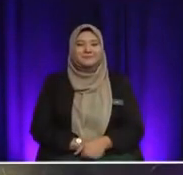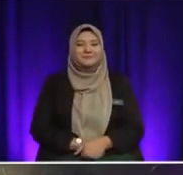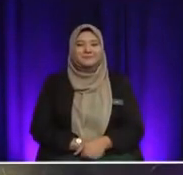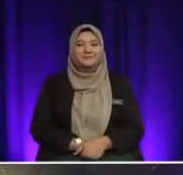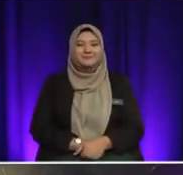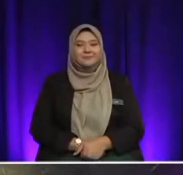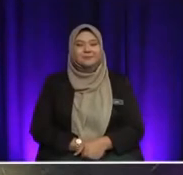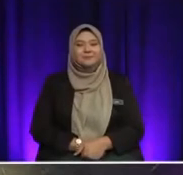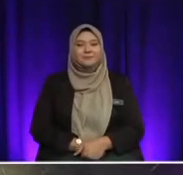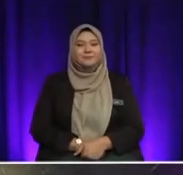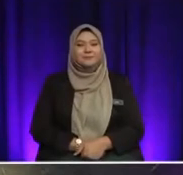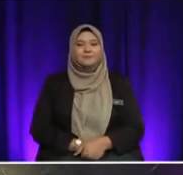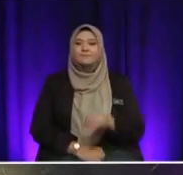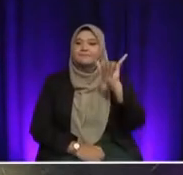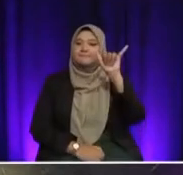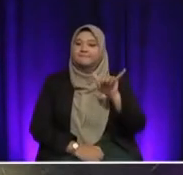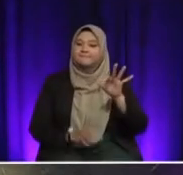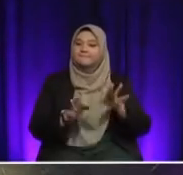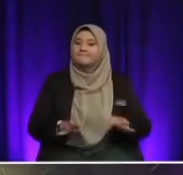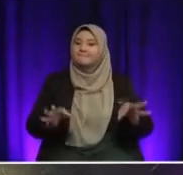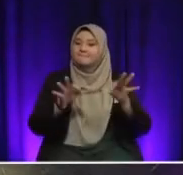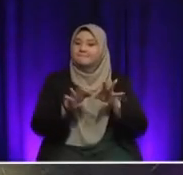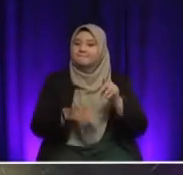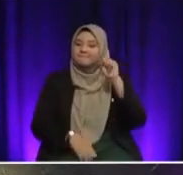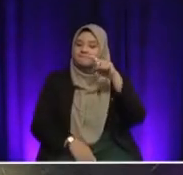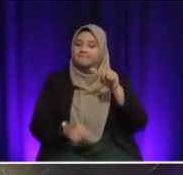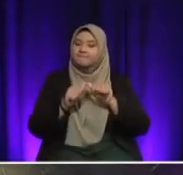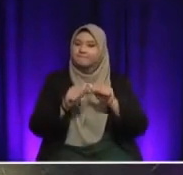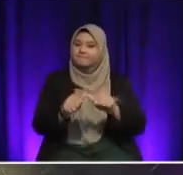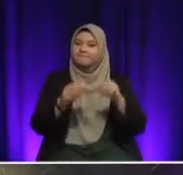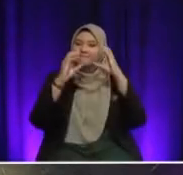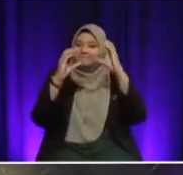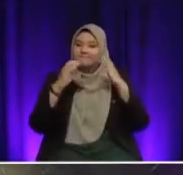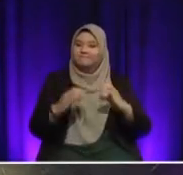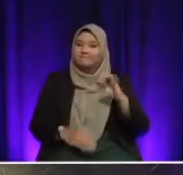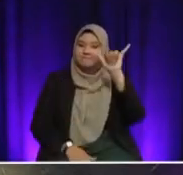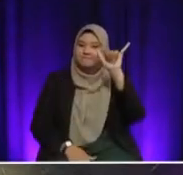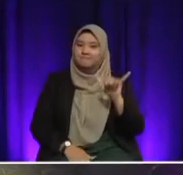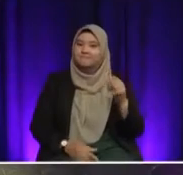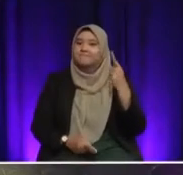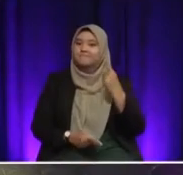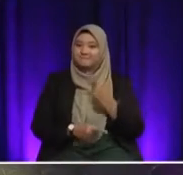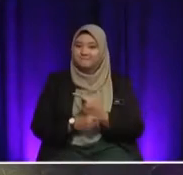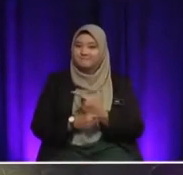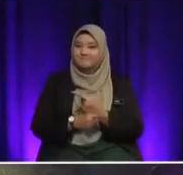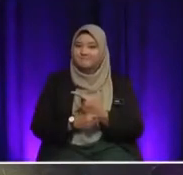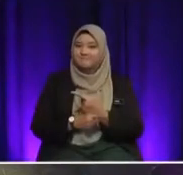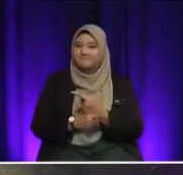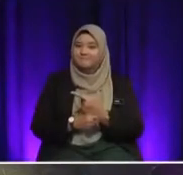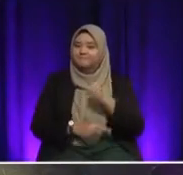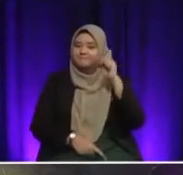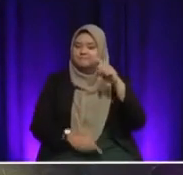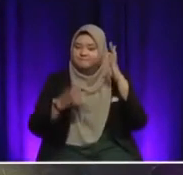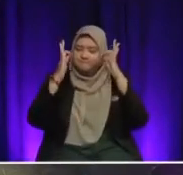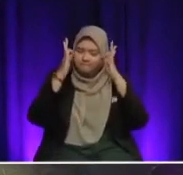ditekankan oleh Cikgu sebentar tadi. Sangat-sangat penting untuk murid-murid menjalankan kerja amali. Jangan tinggalkan, jangan skip orang kata. Jangan